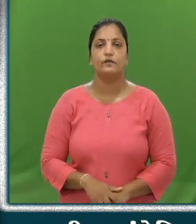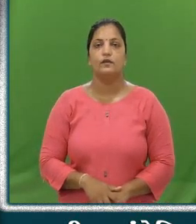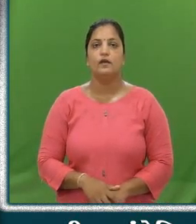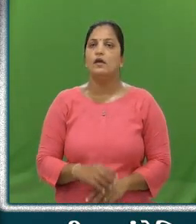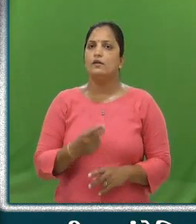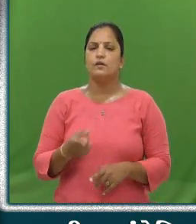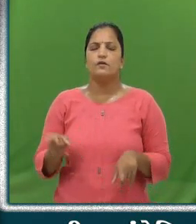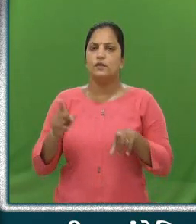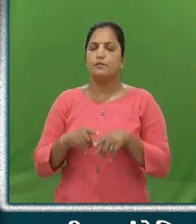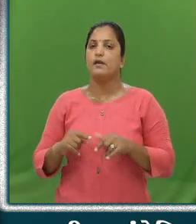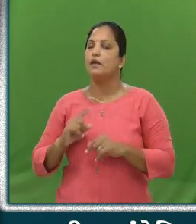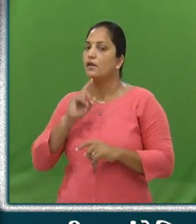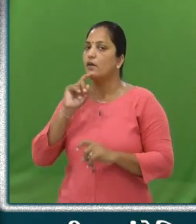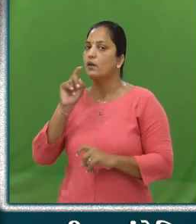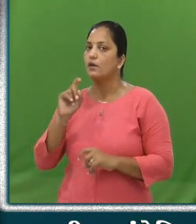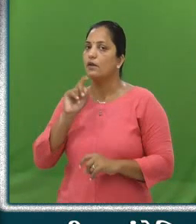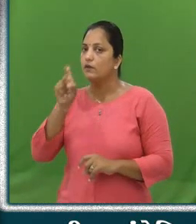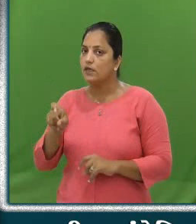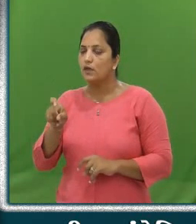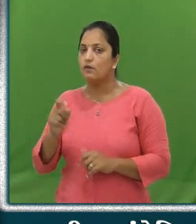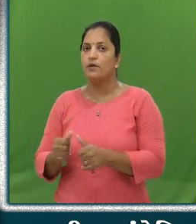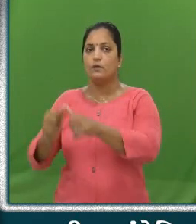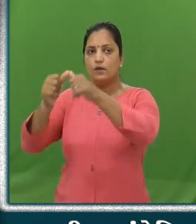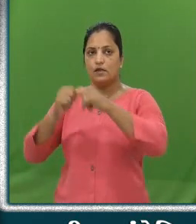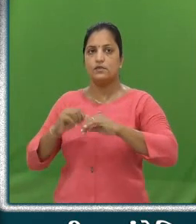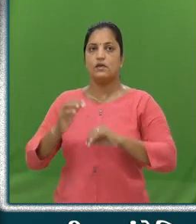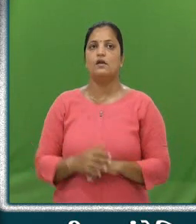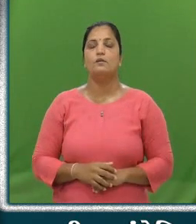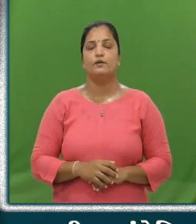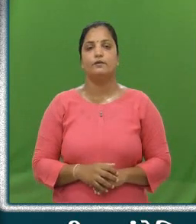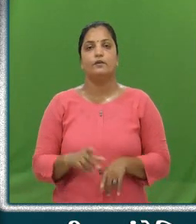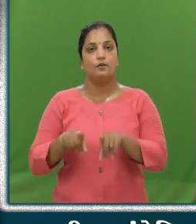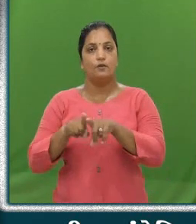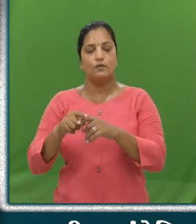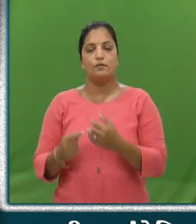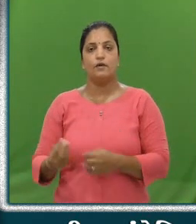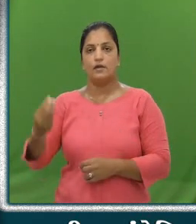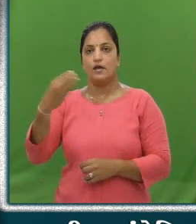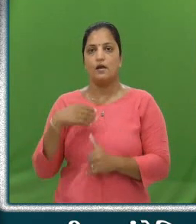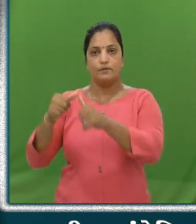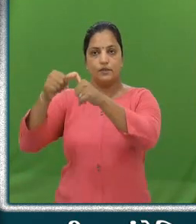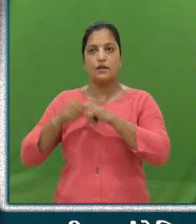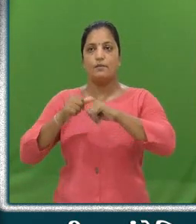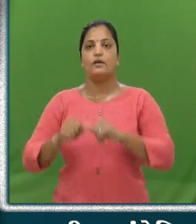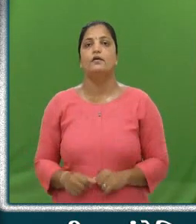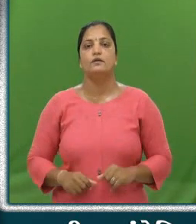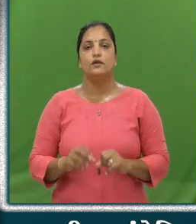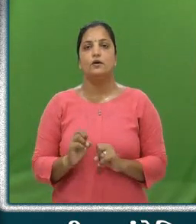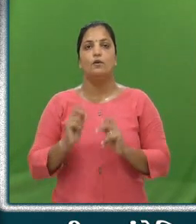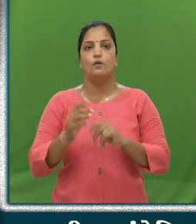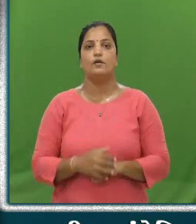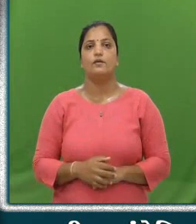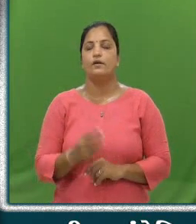સરીસૃપ સમુદાય જે છે એના સરીસૃપ વર્ગ જે છે એના ઉદાહરણ તમારે જણાવવાના છે એટલે